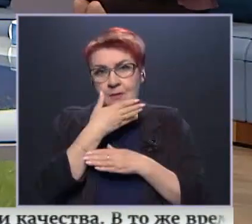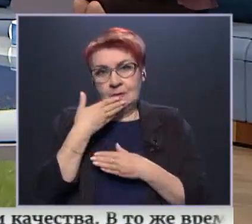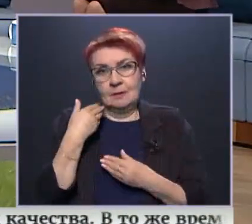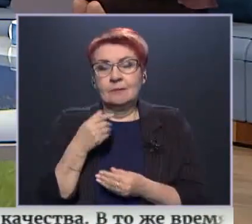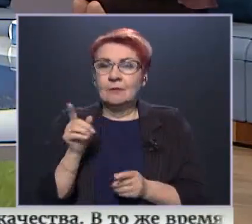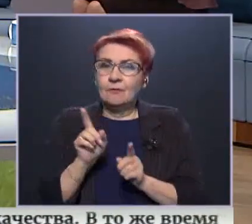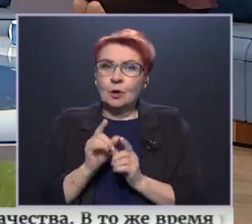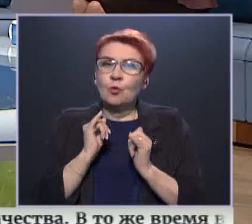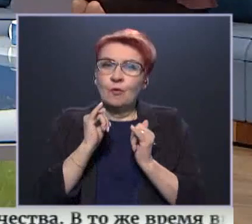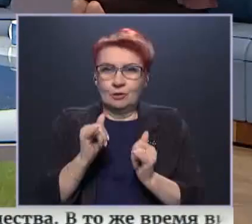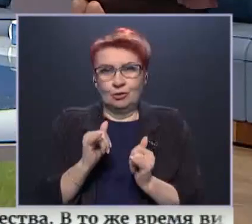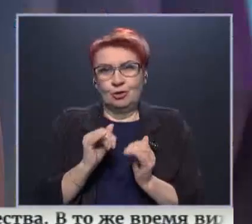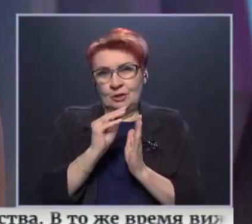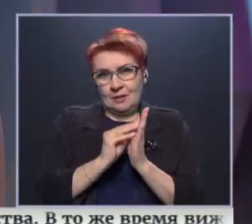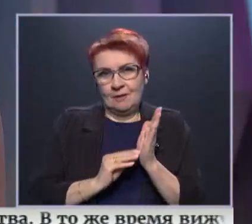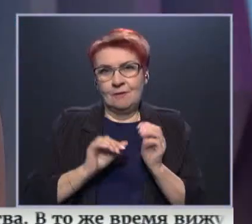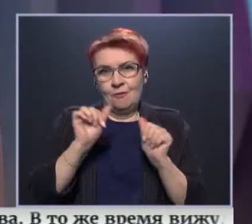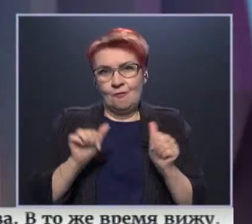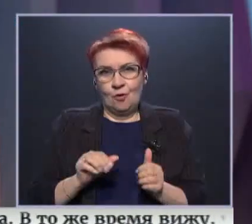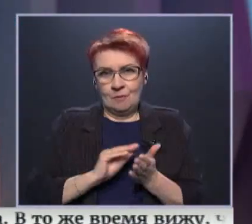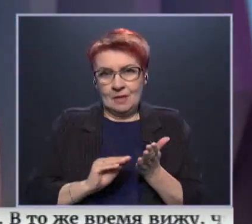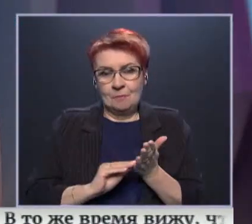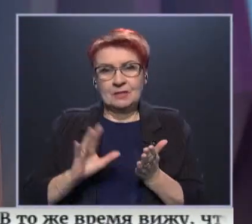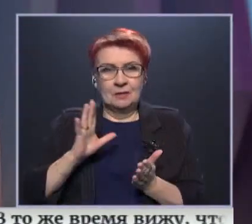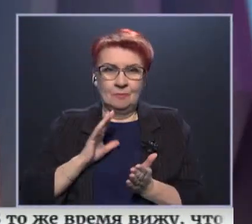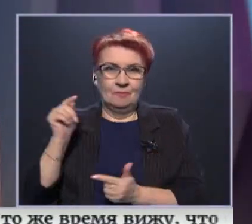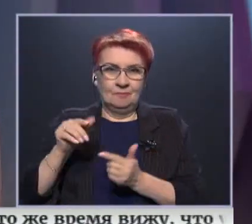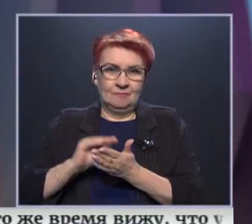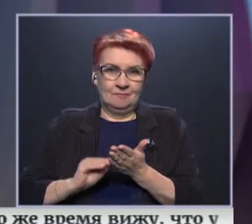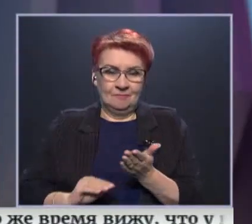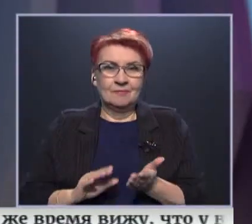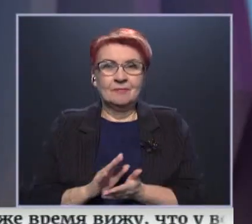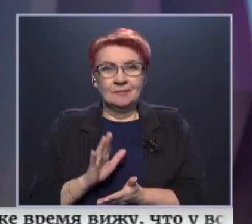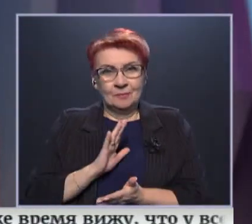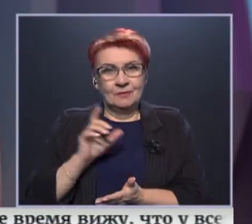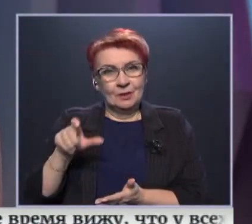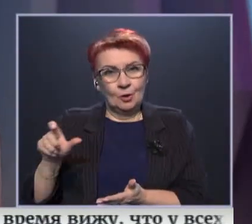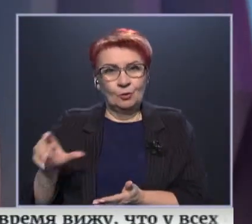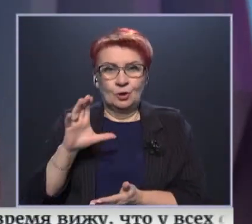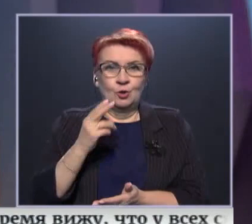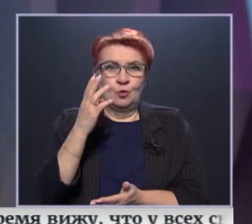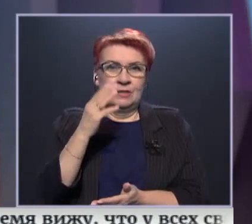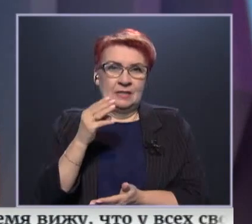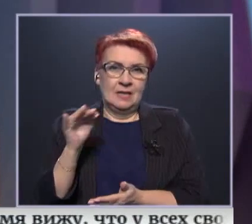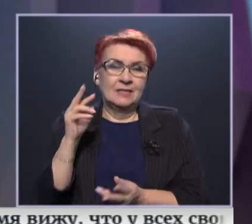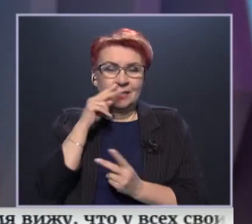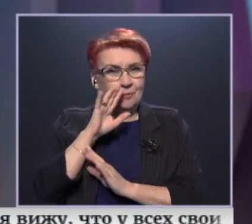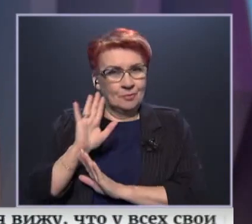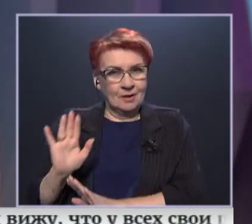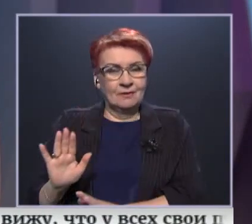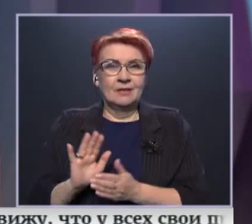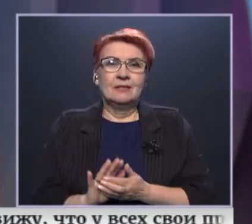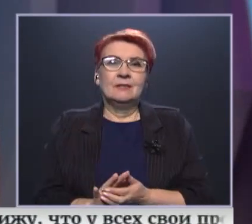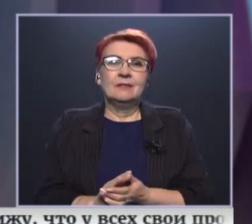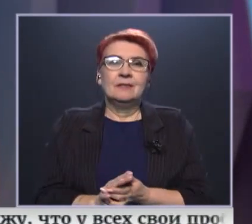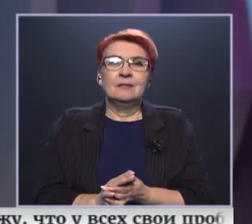уважительной форме, потому что не буду озвучивать то, что нам пишут иногда в директы наших социальных сетей с такими